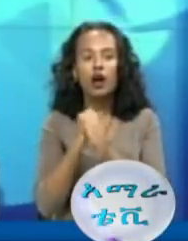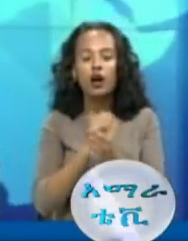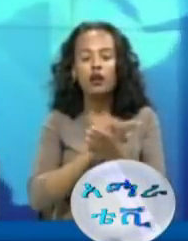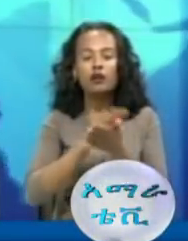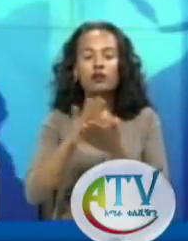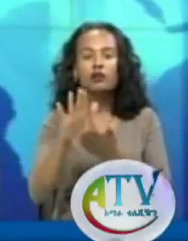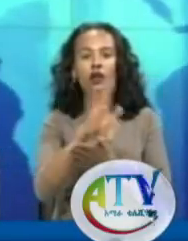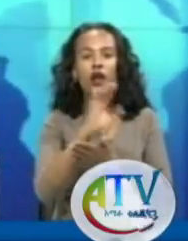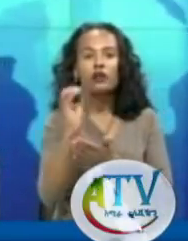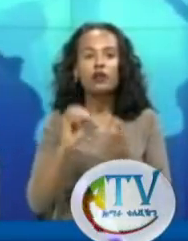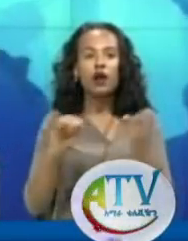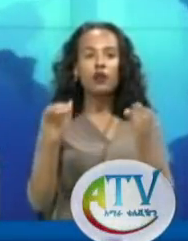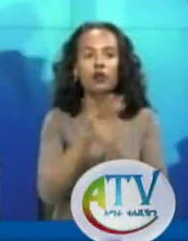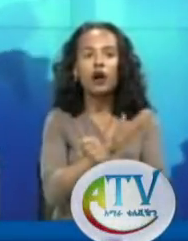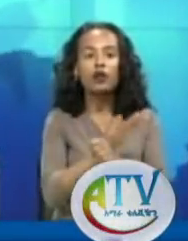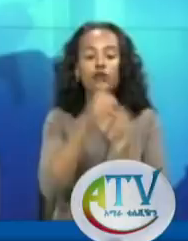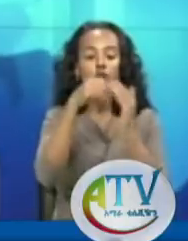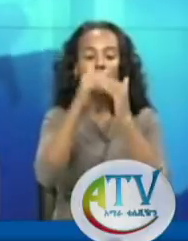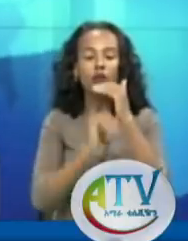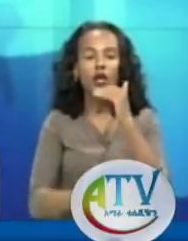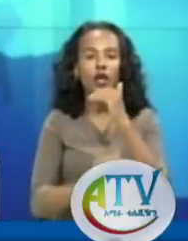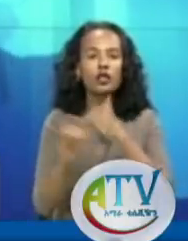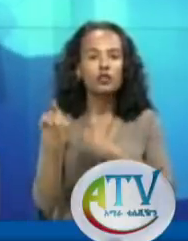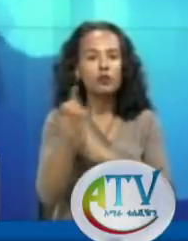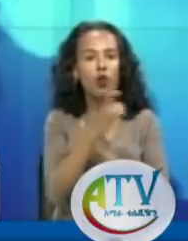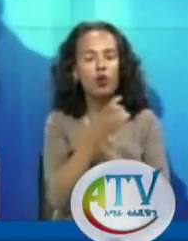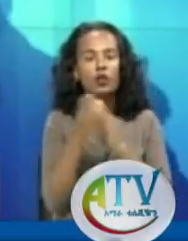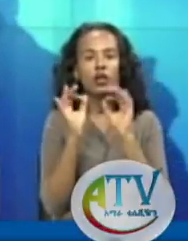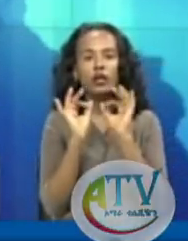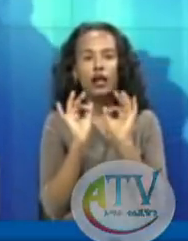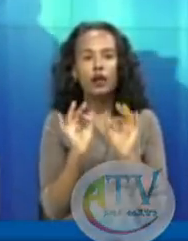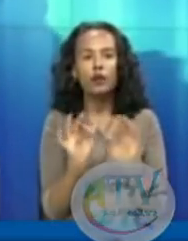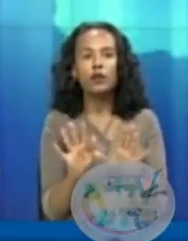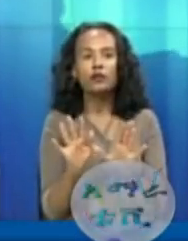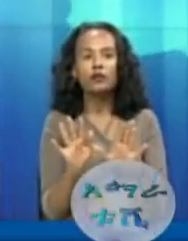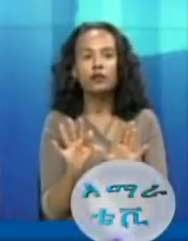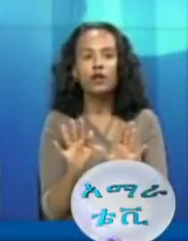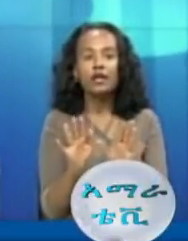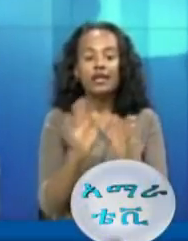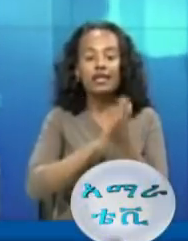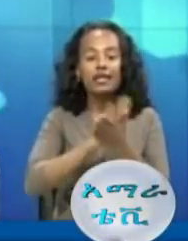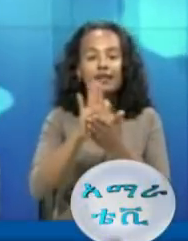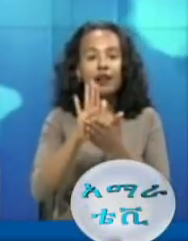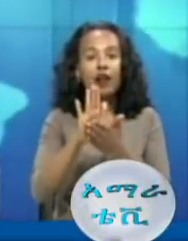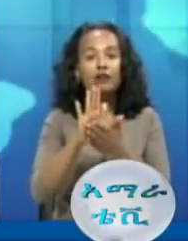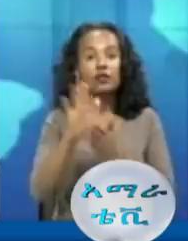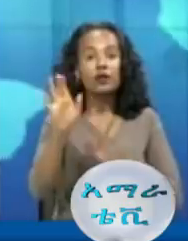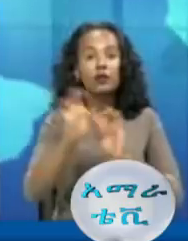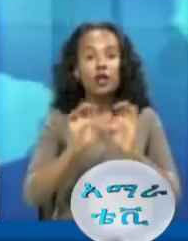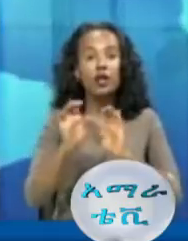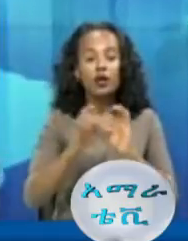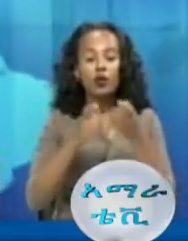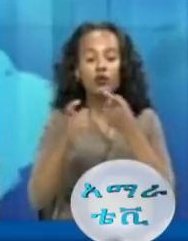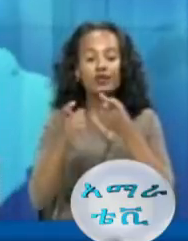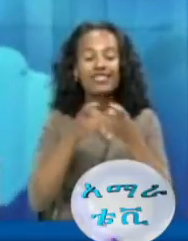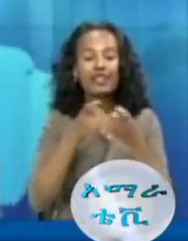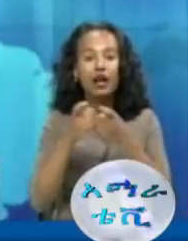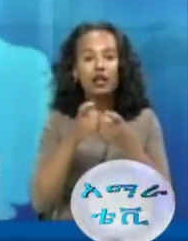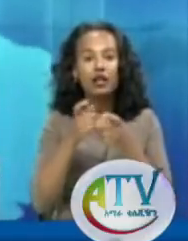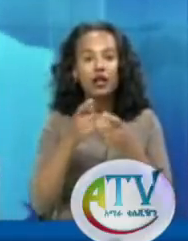ጥራትና ብቃቱን የሚቀንስ መሆን የለበትም። ለጥራት የምናደርገው ጥንቃቄና